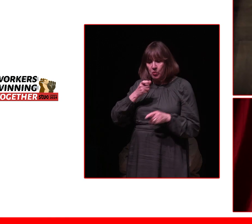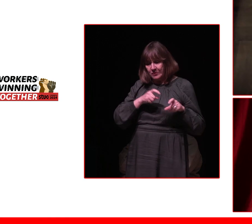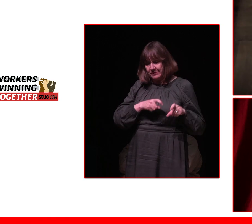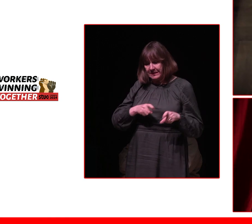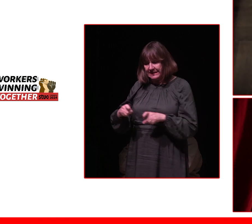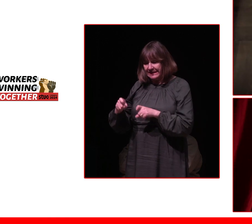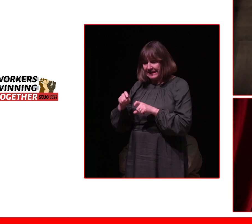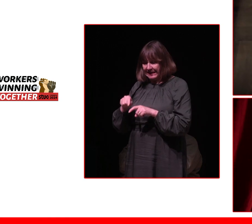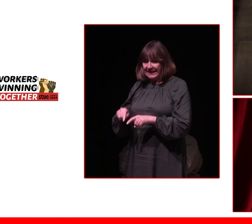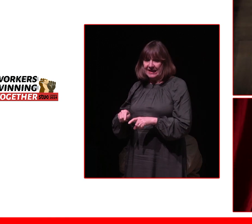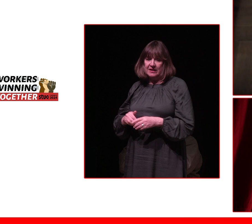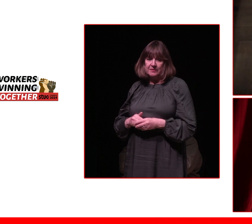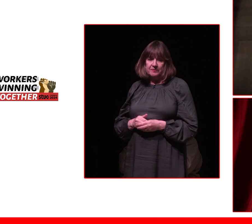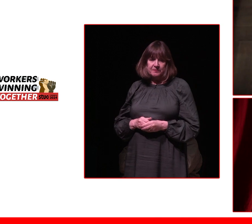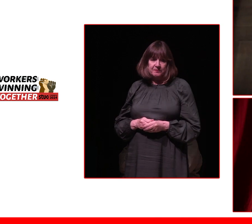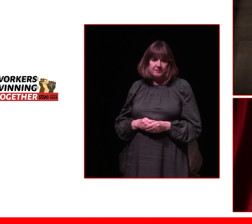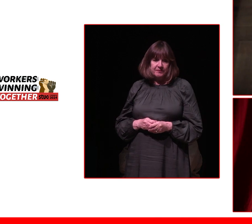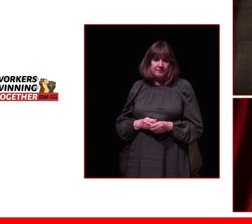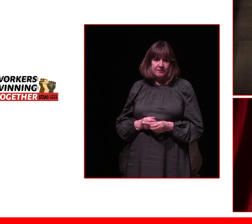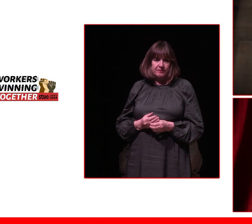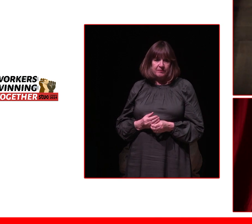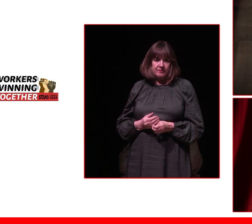basically.